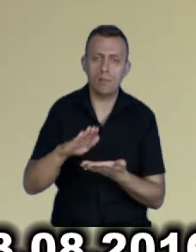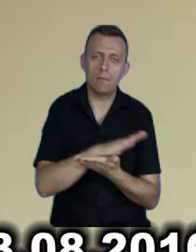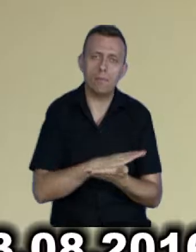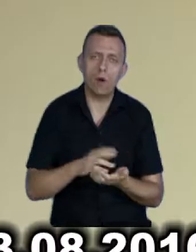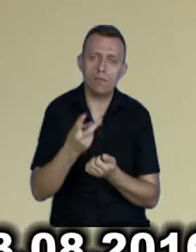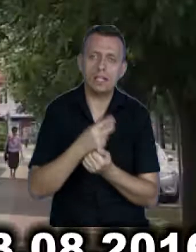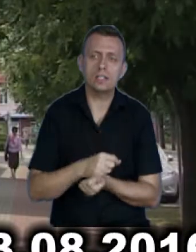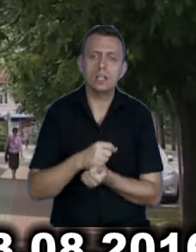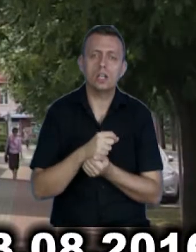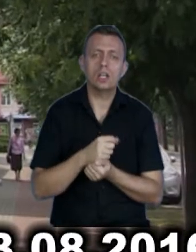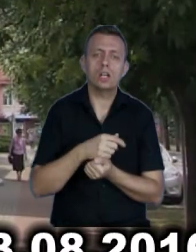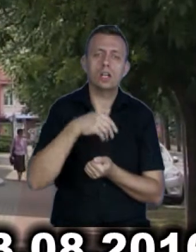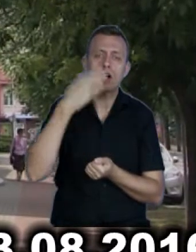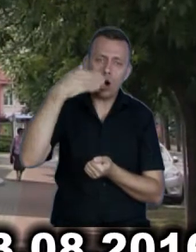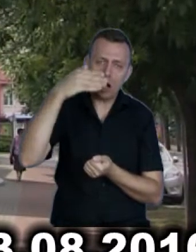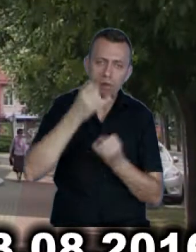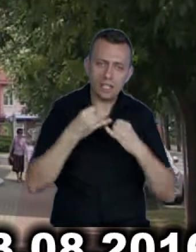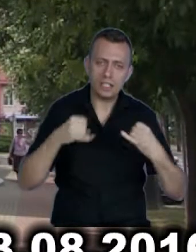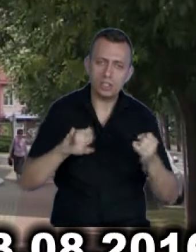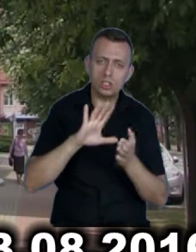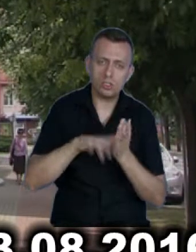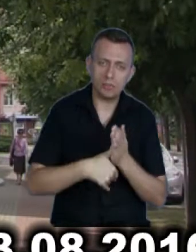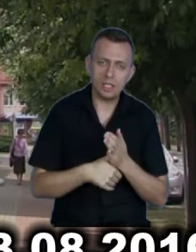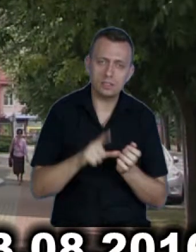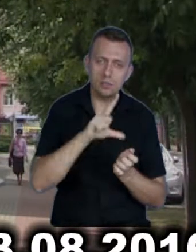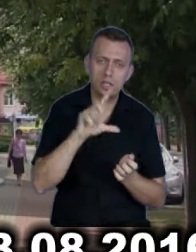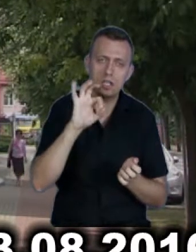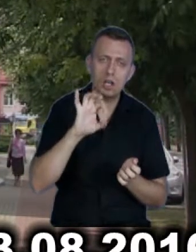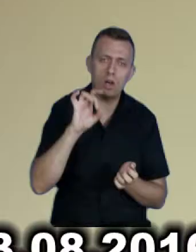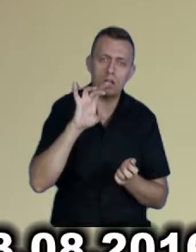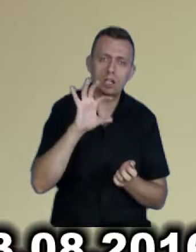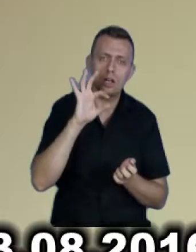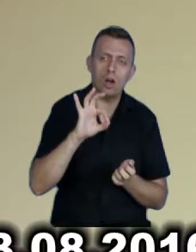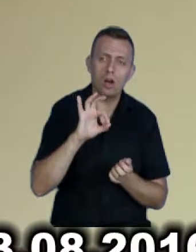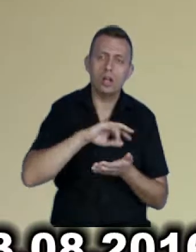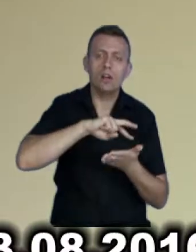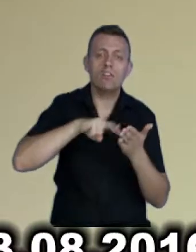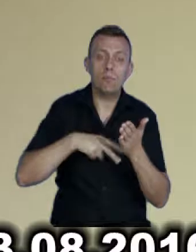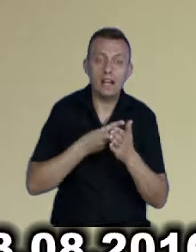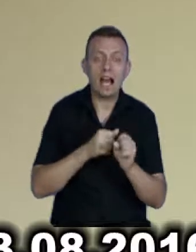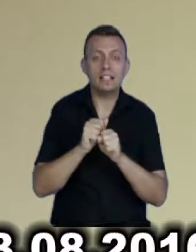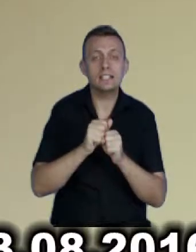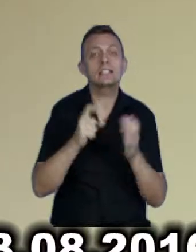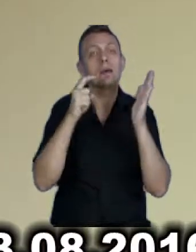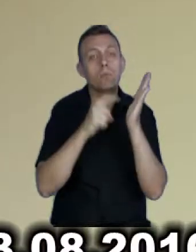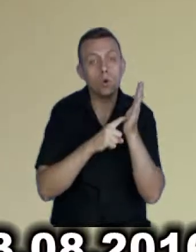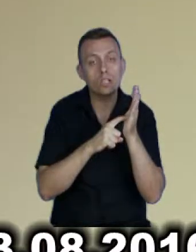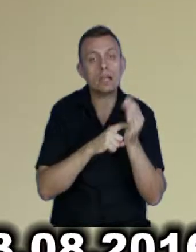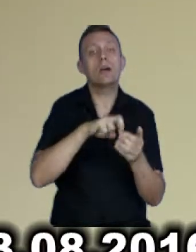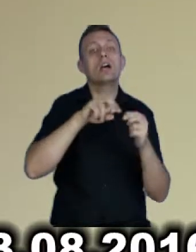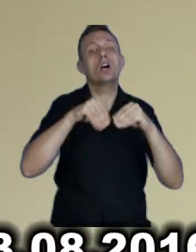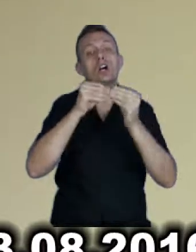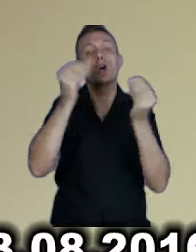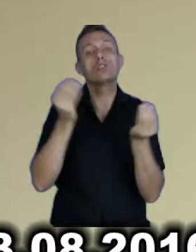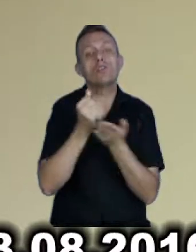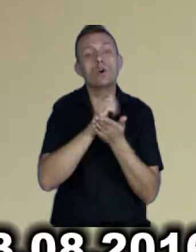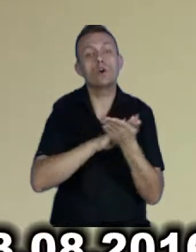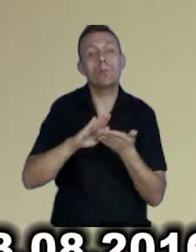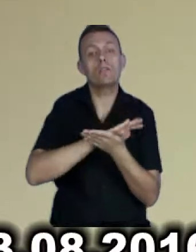kutnowskiego też chcielibyśmy podkreślać, no i żeby to wizualnie się kojarzyło, a to jest powiat kutnowski, tak jak Kutno jest miastem róż, tak my